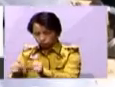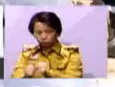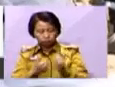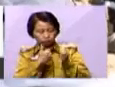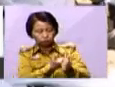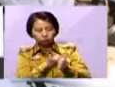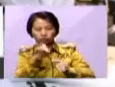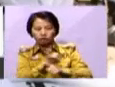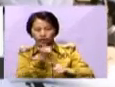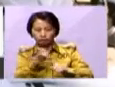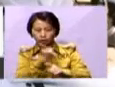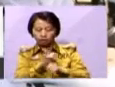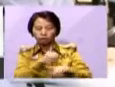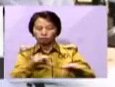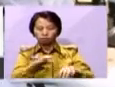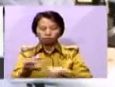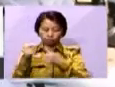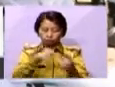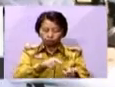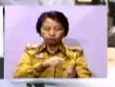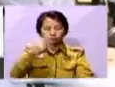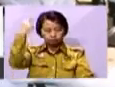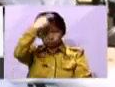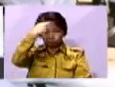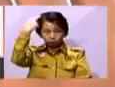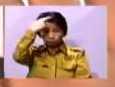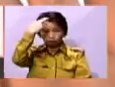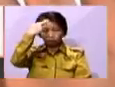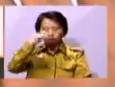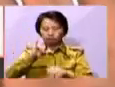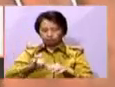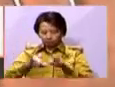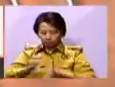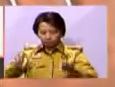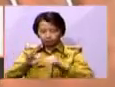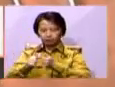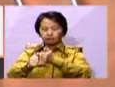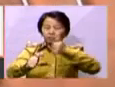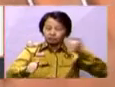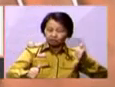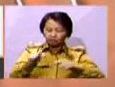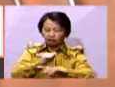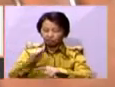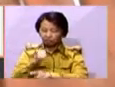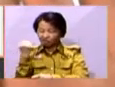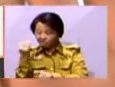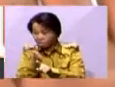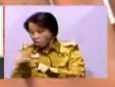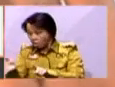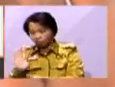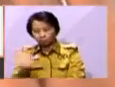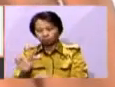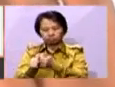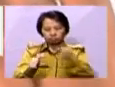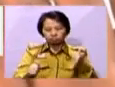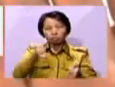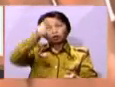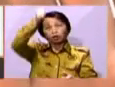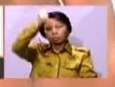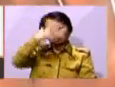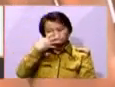mencontohi amalan haji yang dilakukan baginda. Paling utama, jauhi semua amalan khurafat yang dimurkai